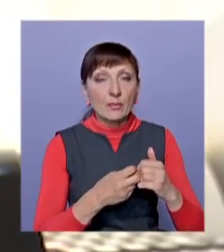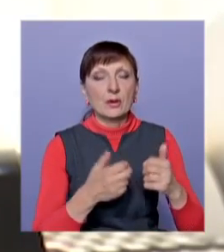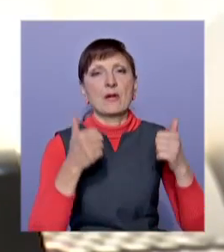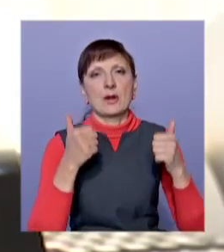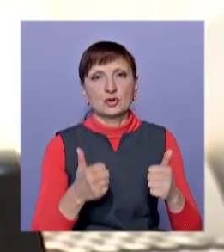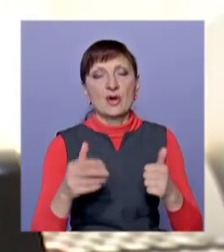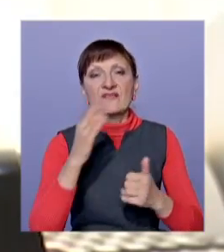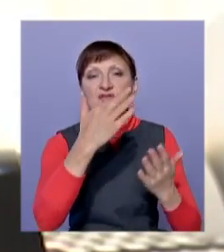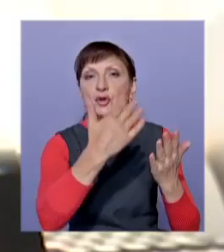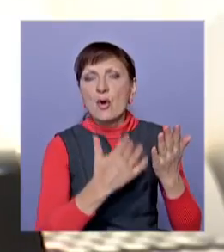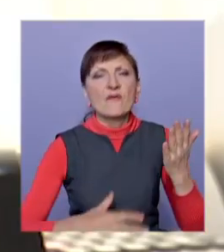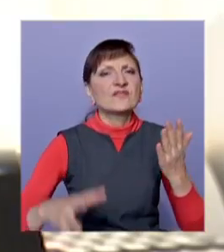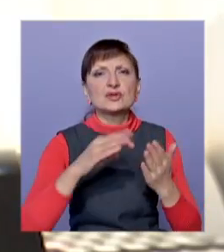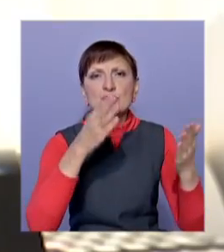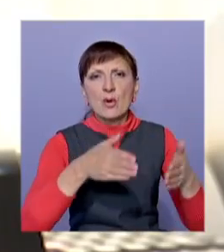вся картина